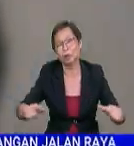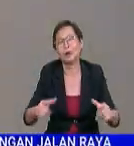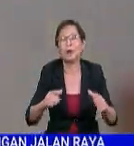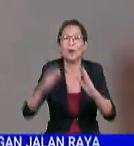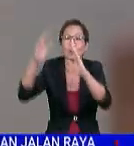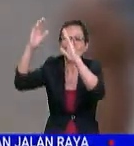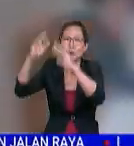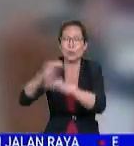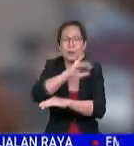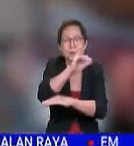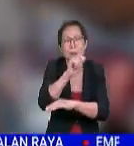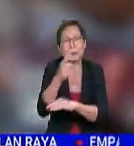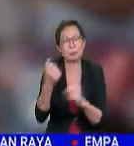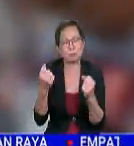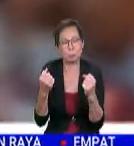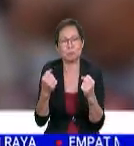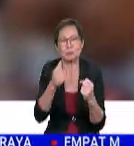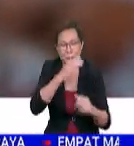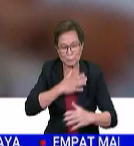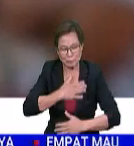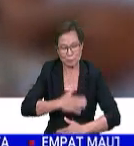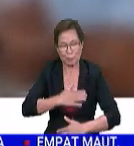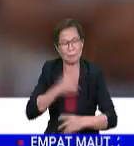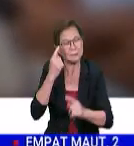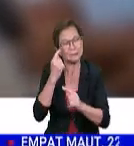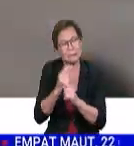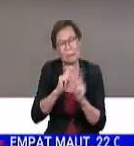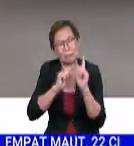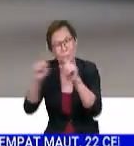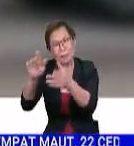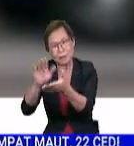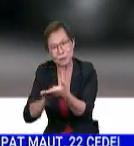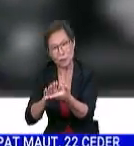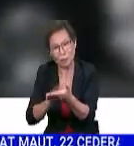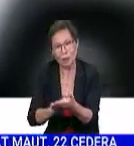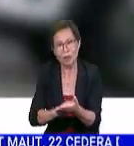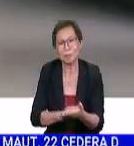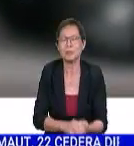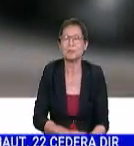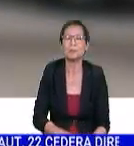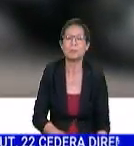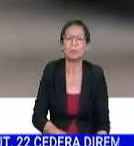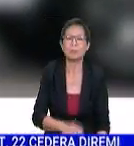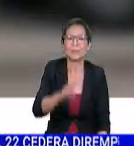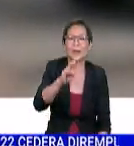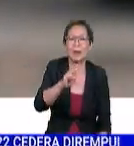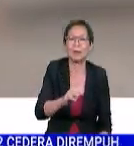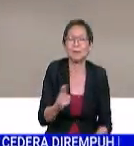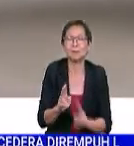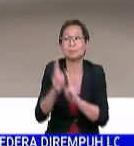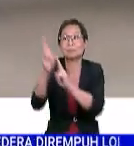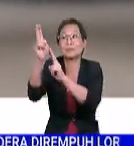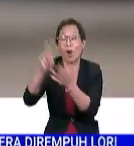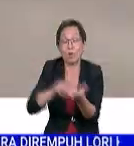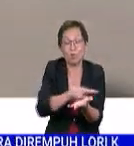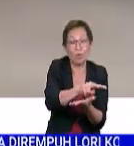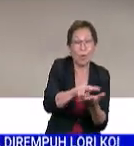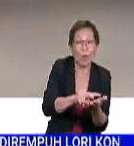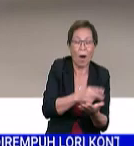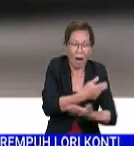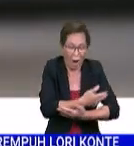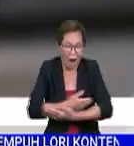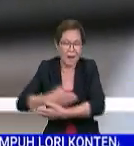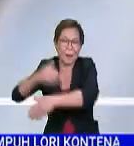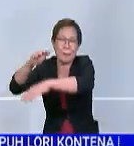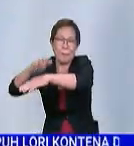cekal, kekal bersemangat untuk ke sekolah. Pengguna TikTok dikenali Mazlatul Mazlan memuat naik video gelagat anaknya